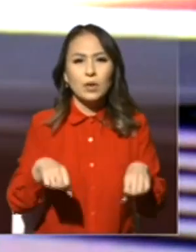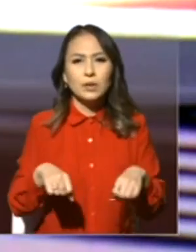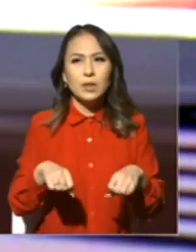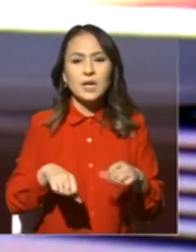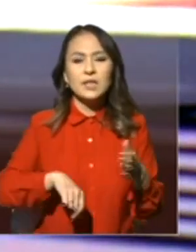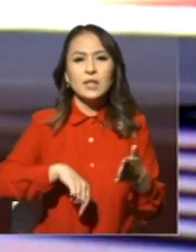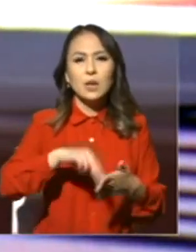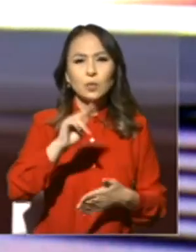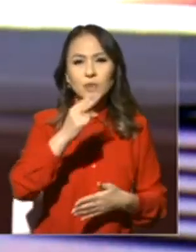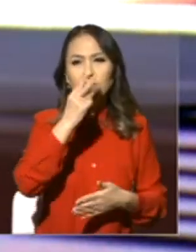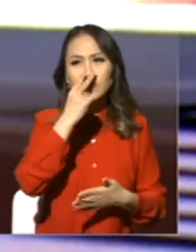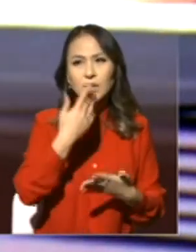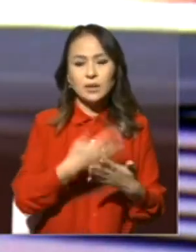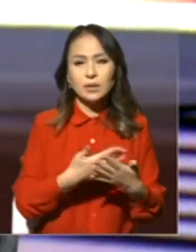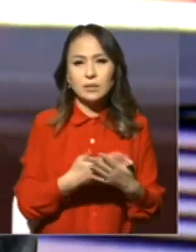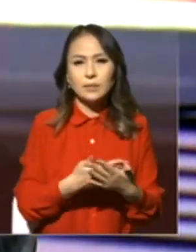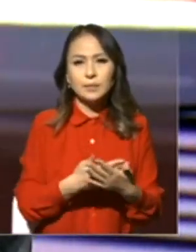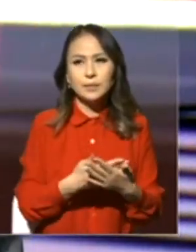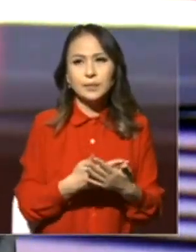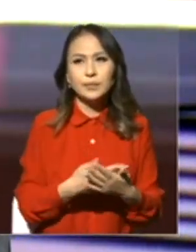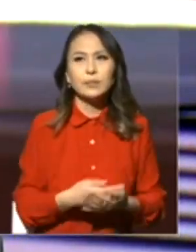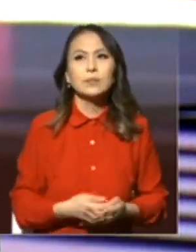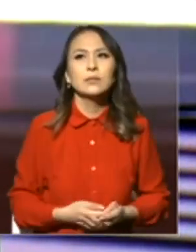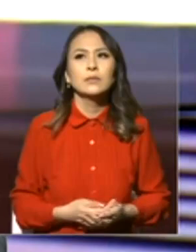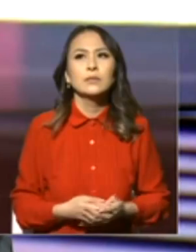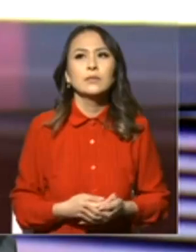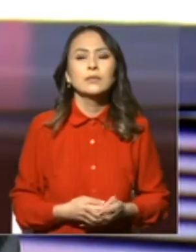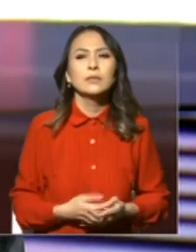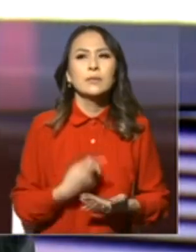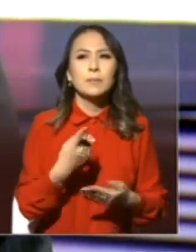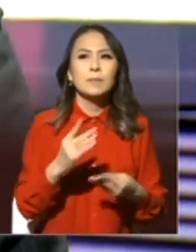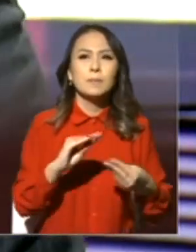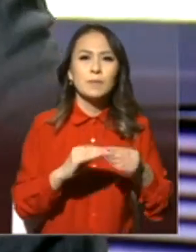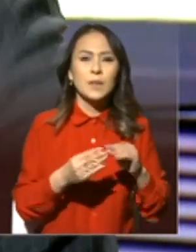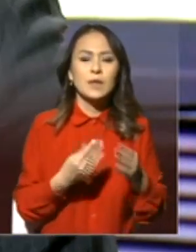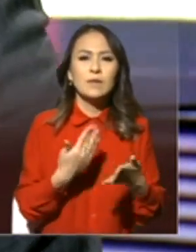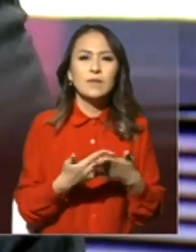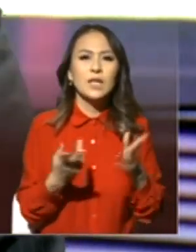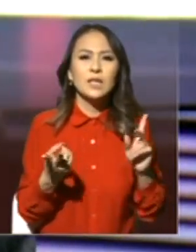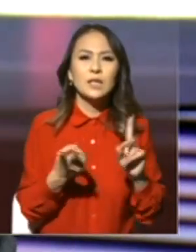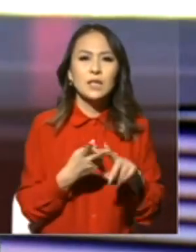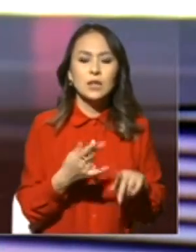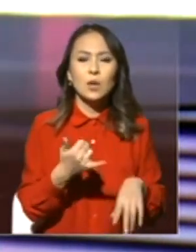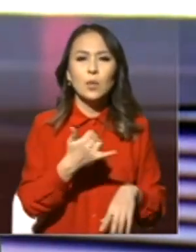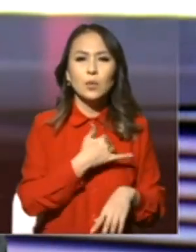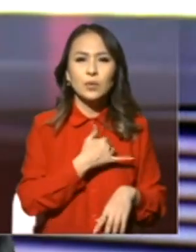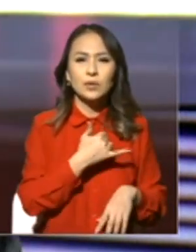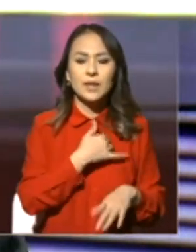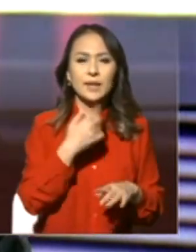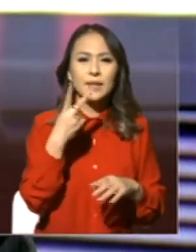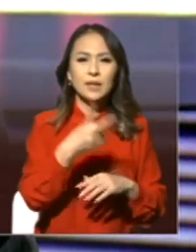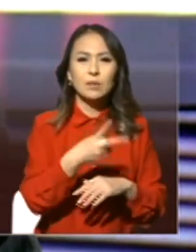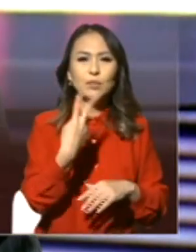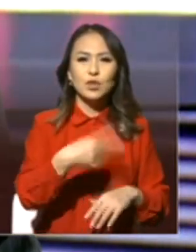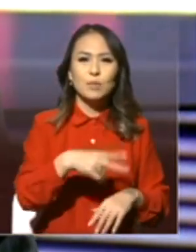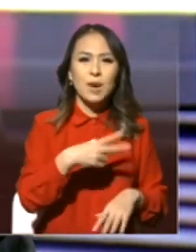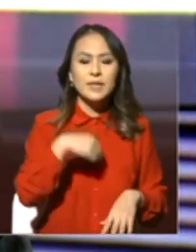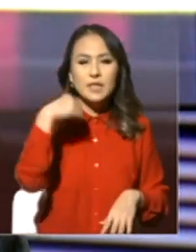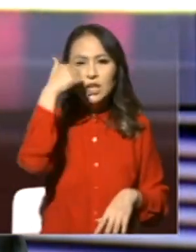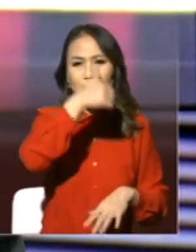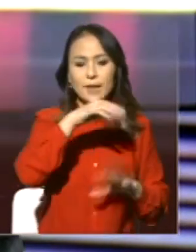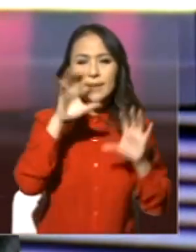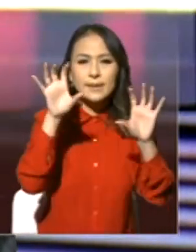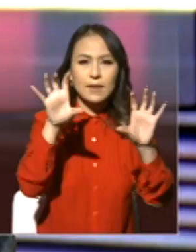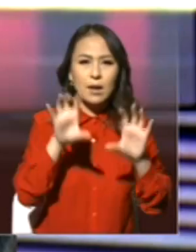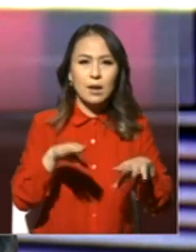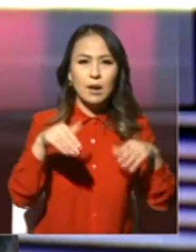сатушыға келеді де, міне көрдіңіз бе, жазылған. Ол бір мәселе. Екіншіден, біз негізі 2020 жылы заң